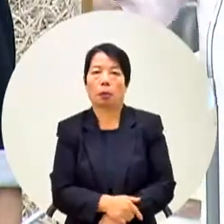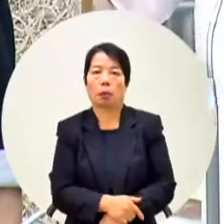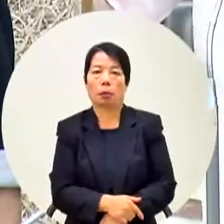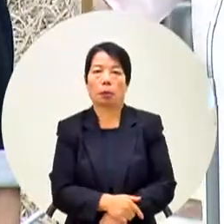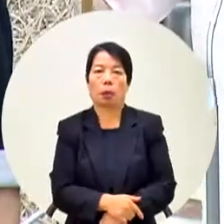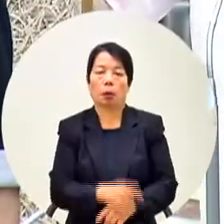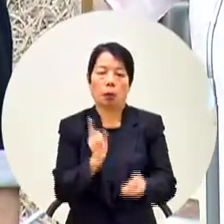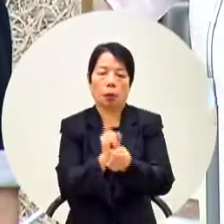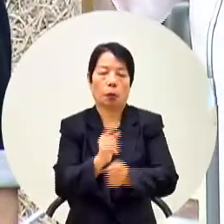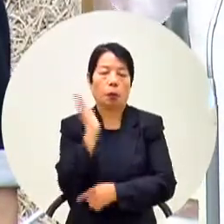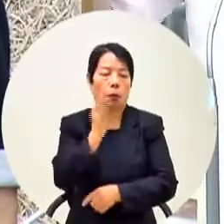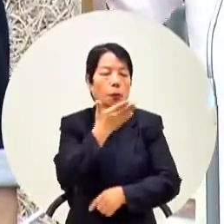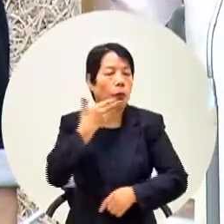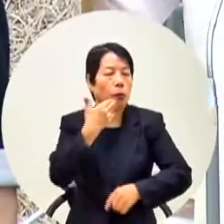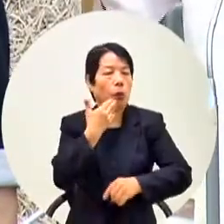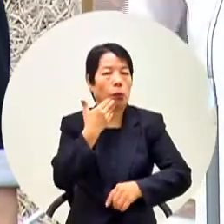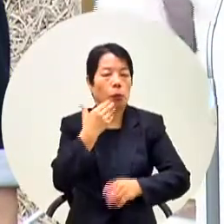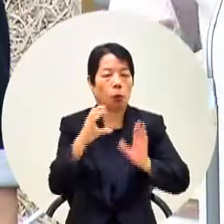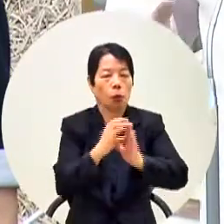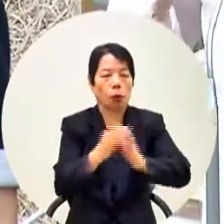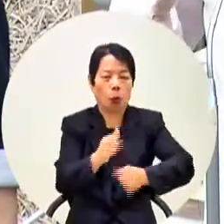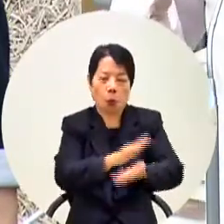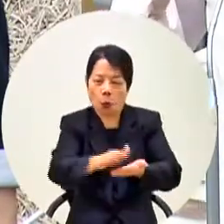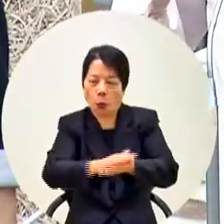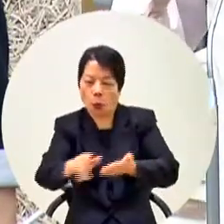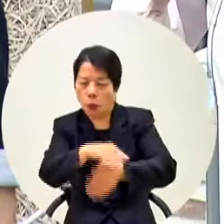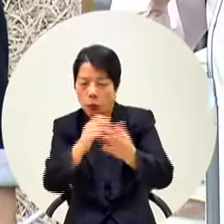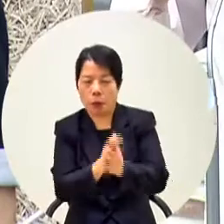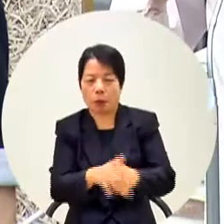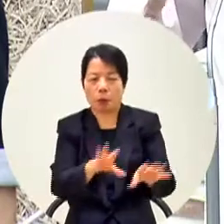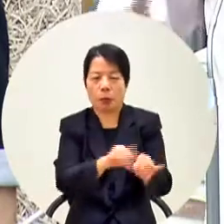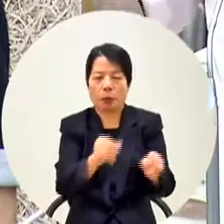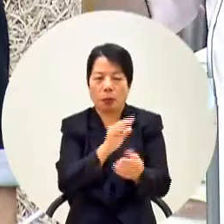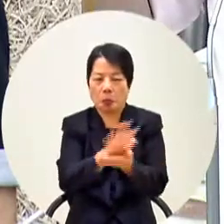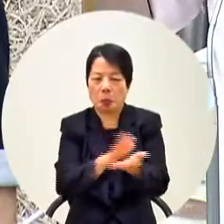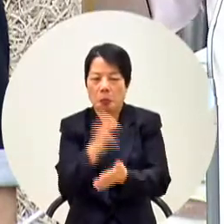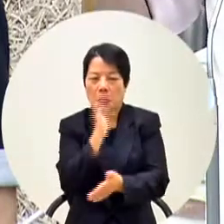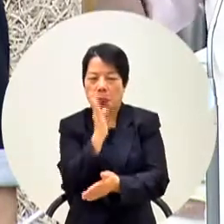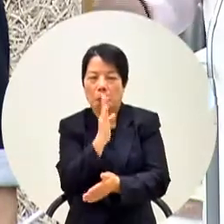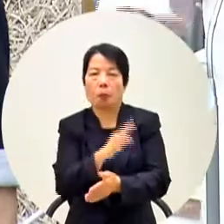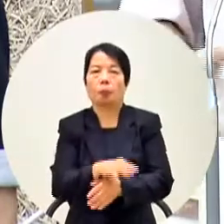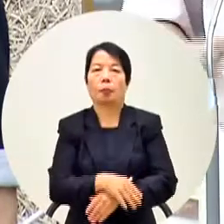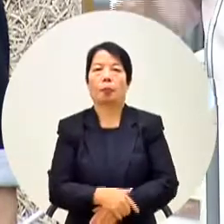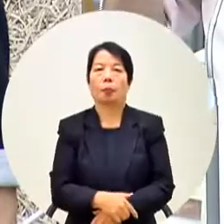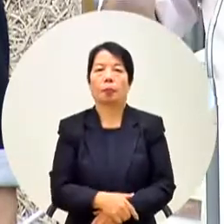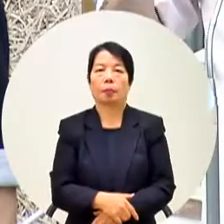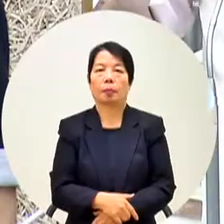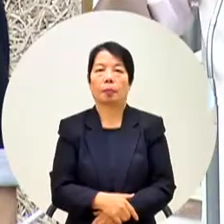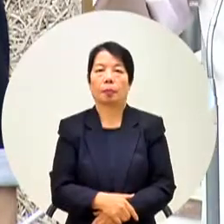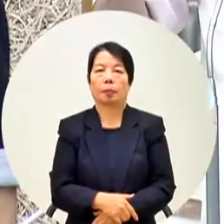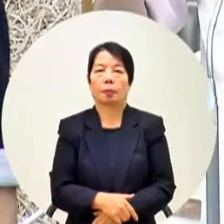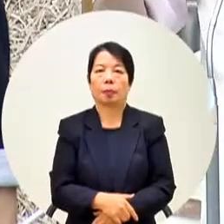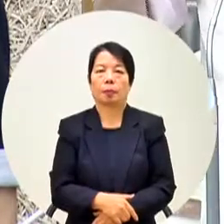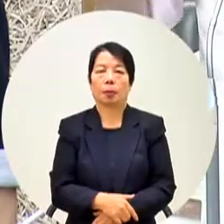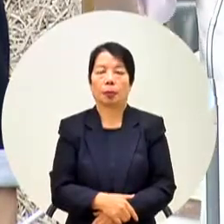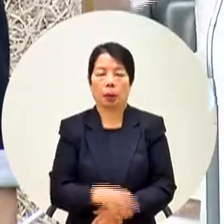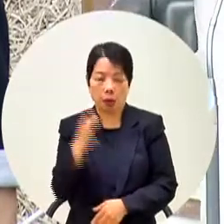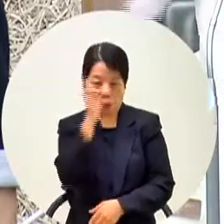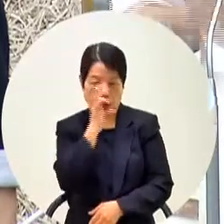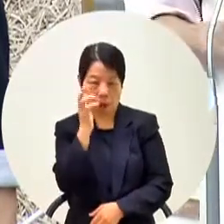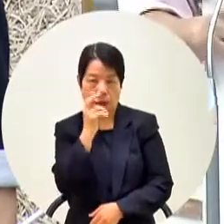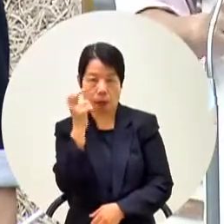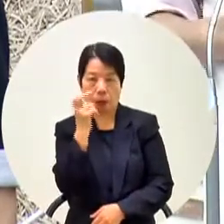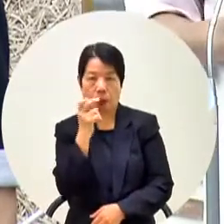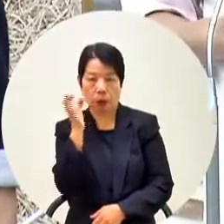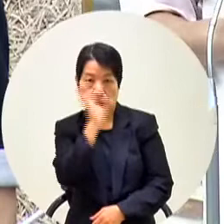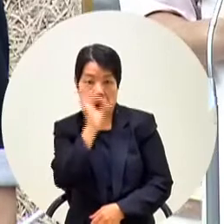水利局清袂哩，永远拢是烂泥。啊、哦，其实稽查另外一个